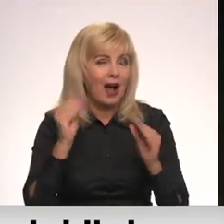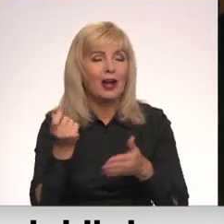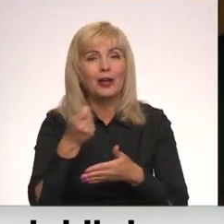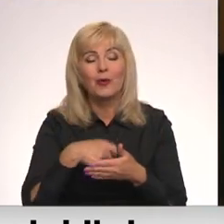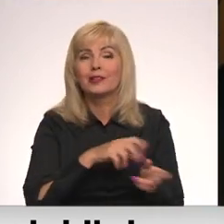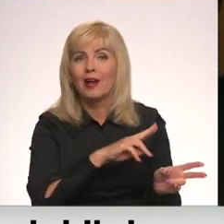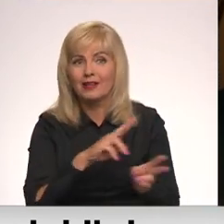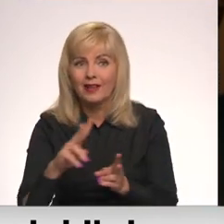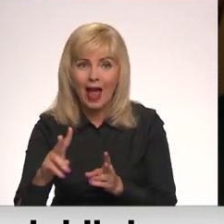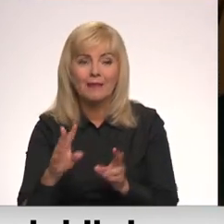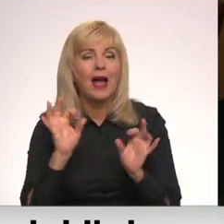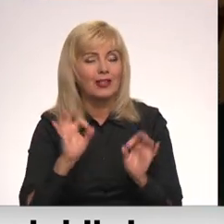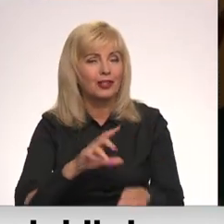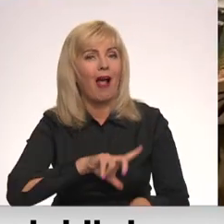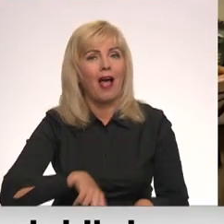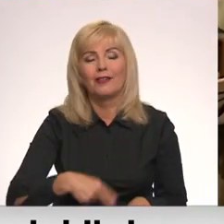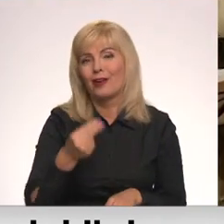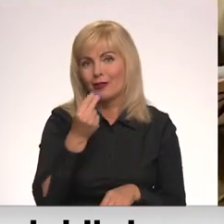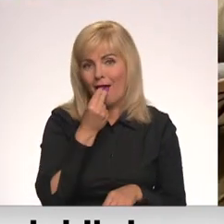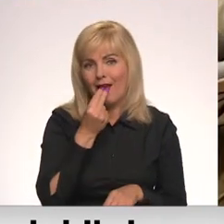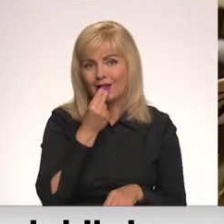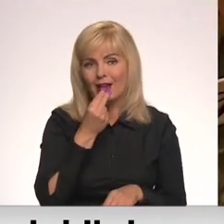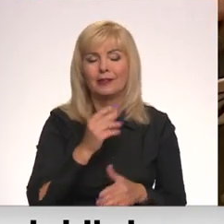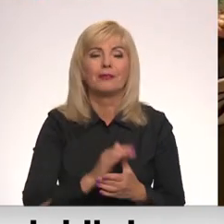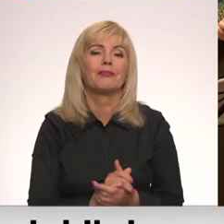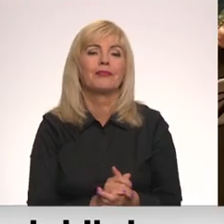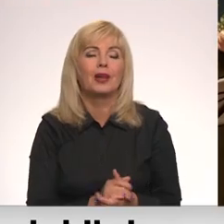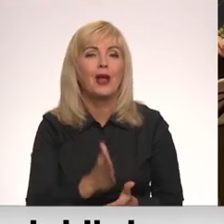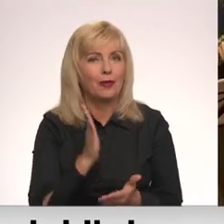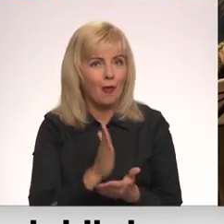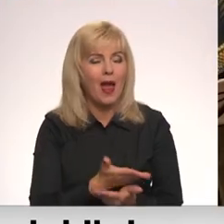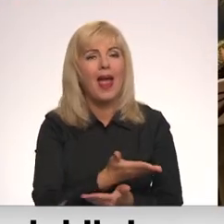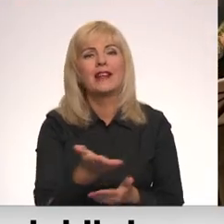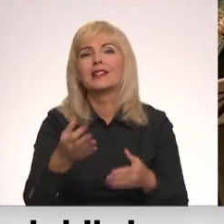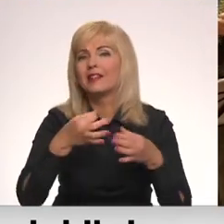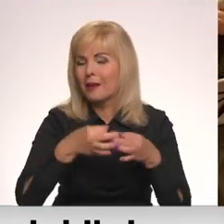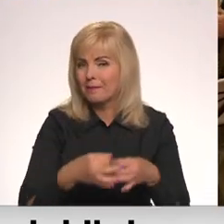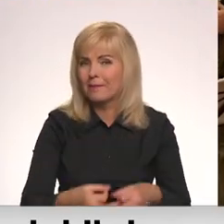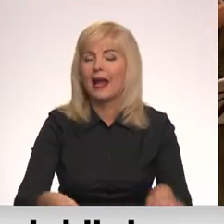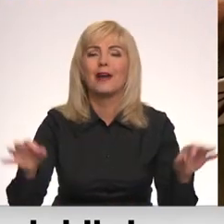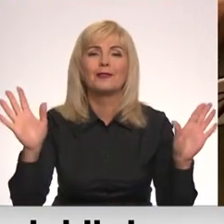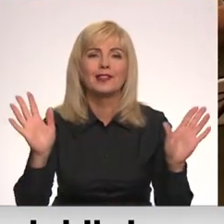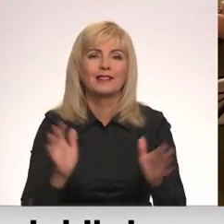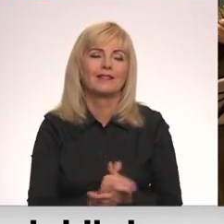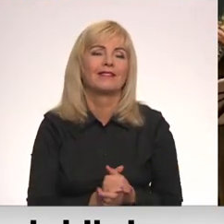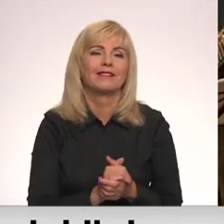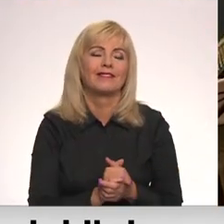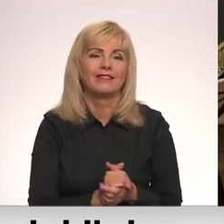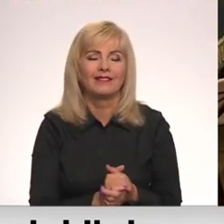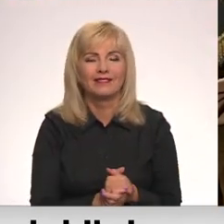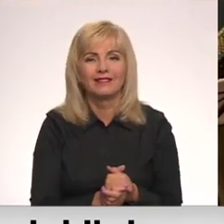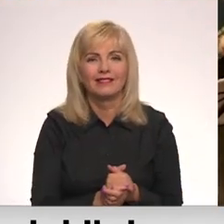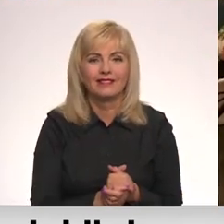ar dejām un īstu latviešu ēdienu. Ilze Kalve, Latvijas televīzija, Lielbritānijā.